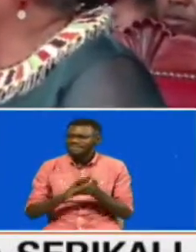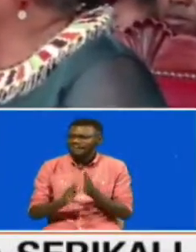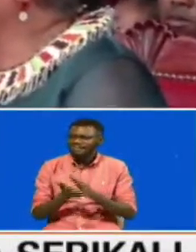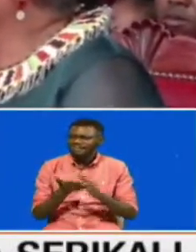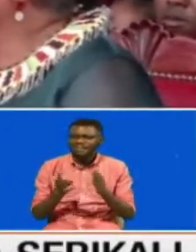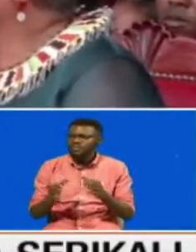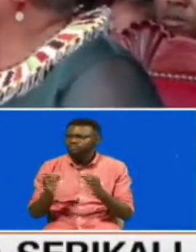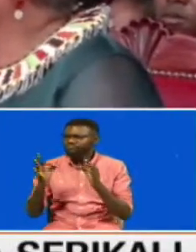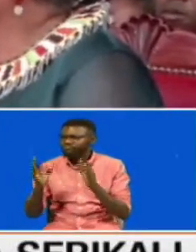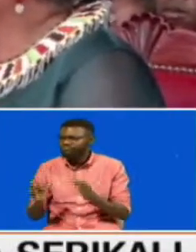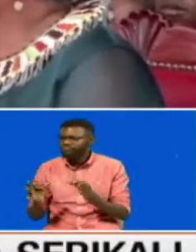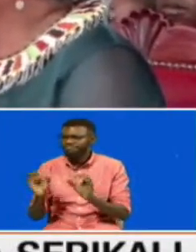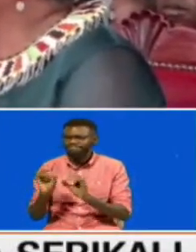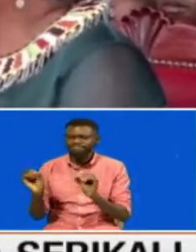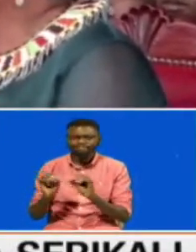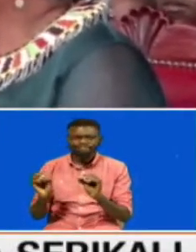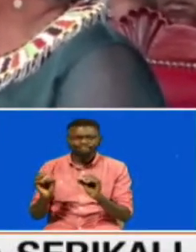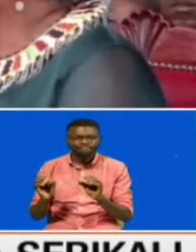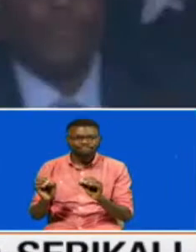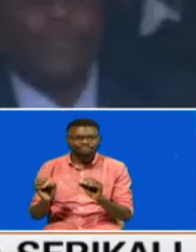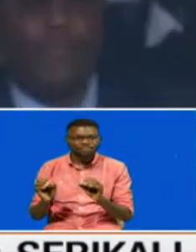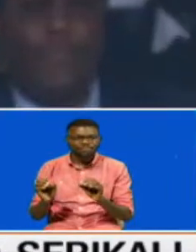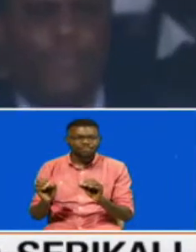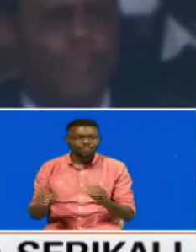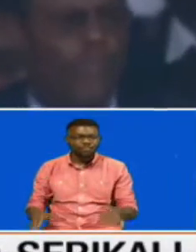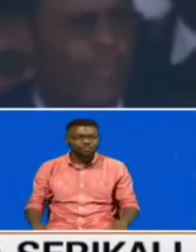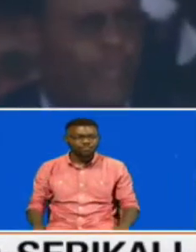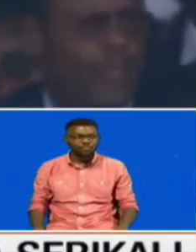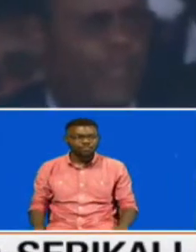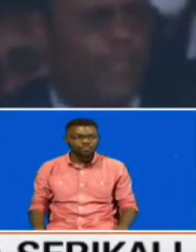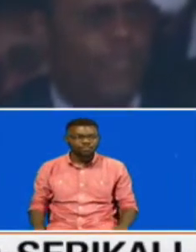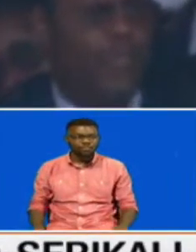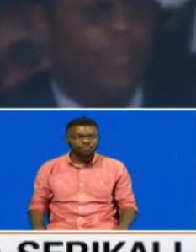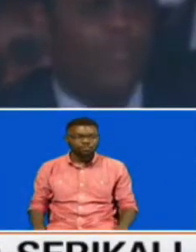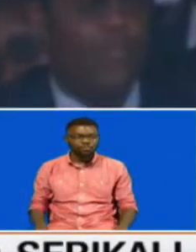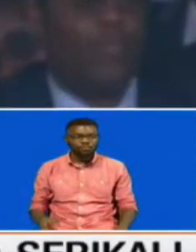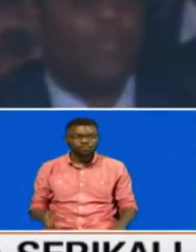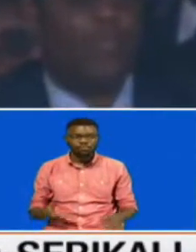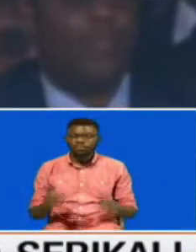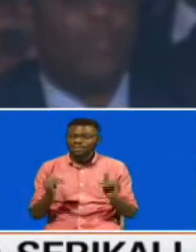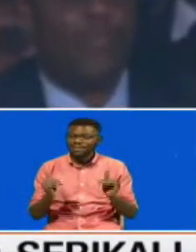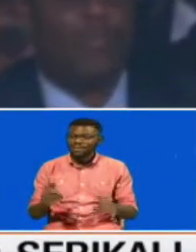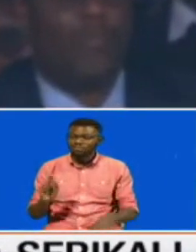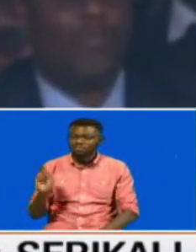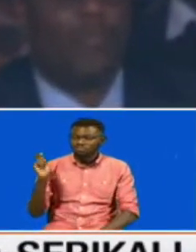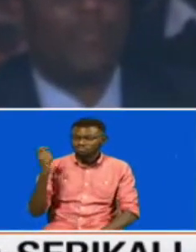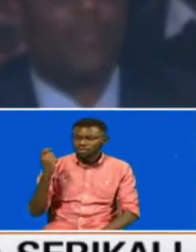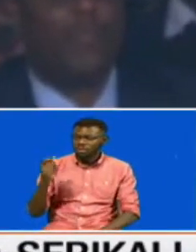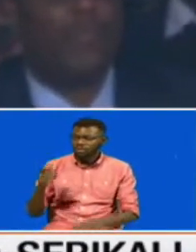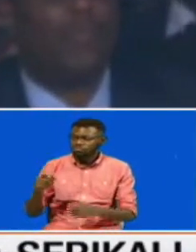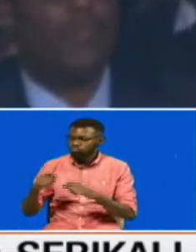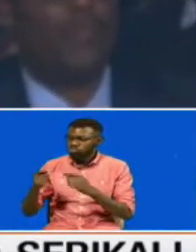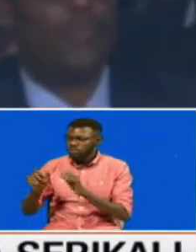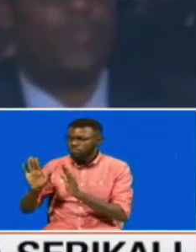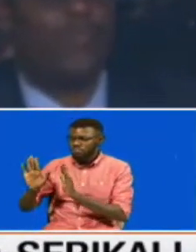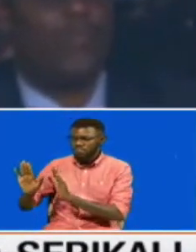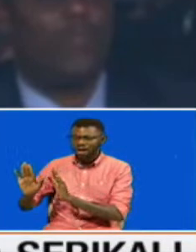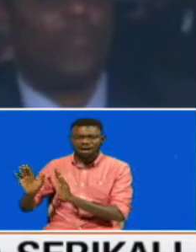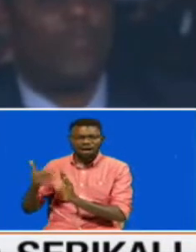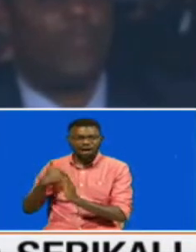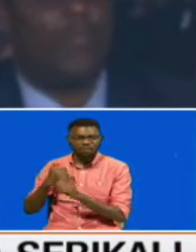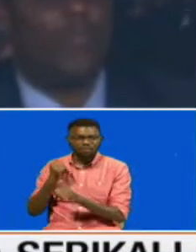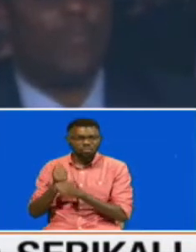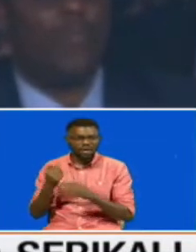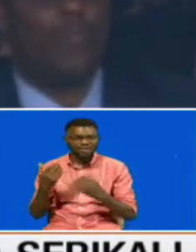iliyokuwa tupu. Our new president and his team have a difficult task ahead.